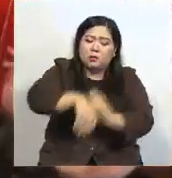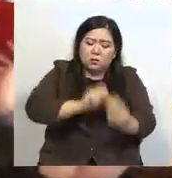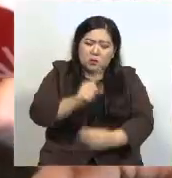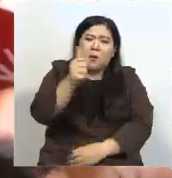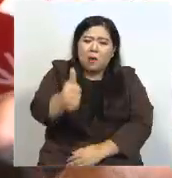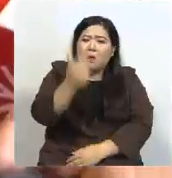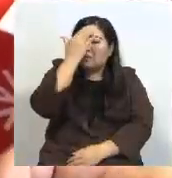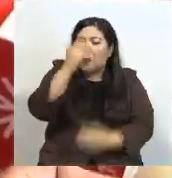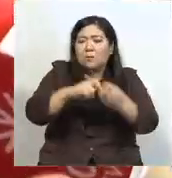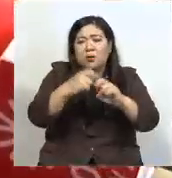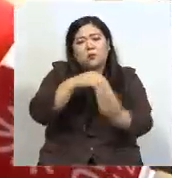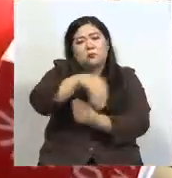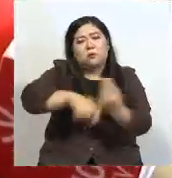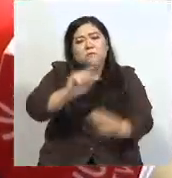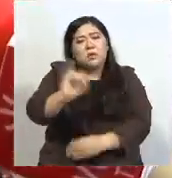นไม่อยาก